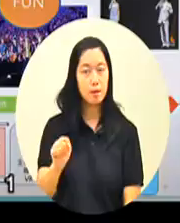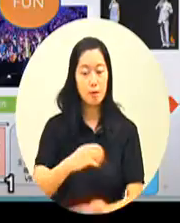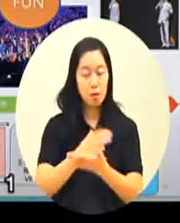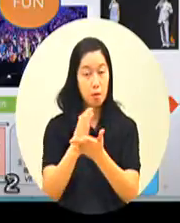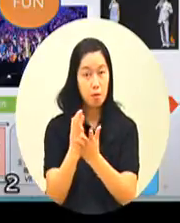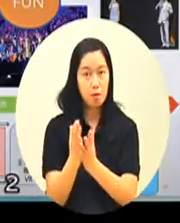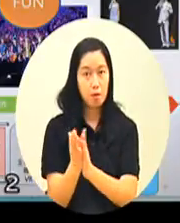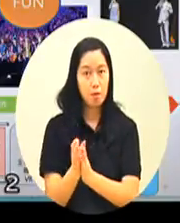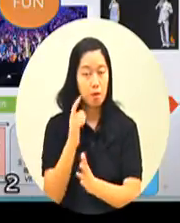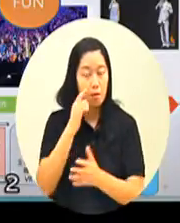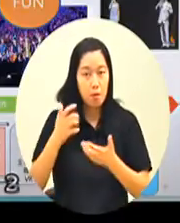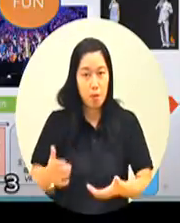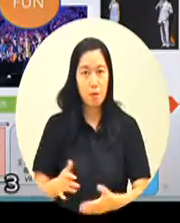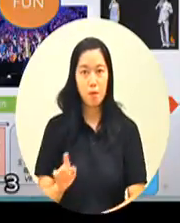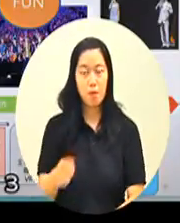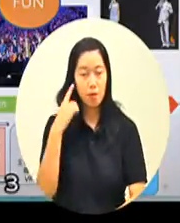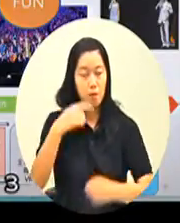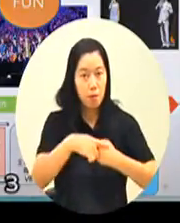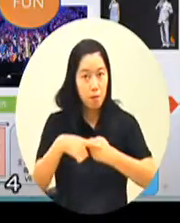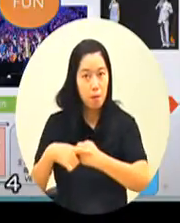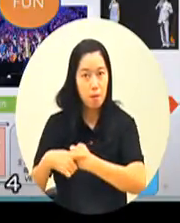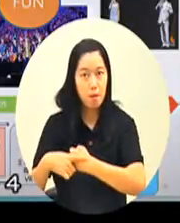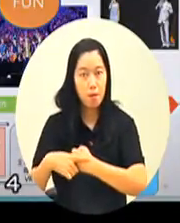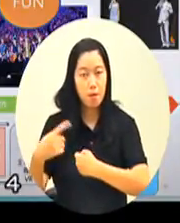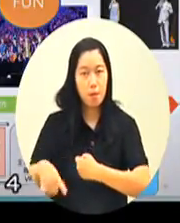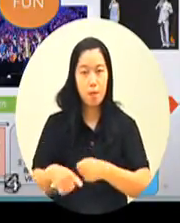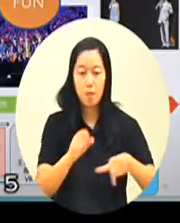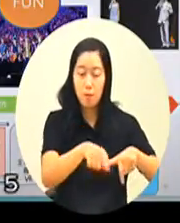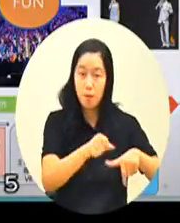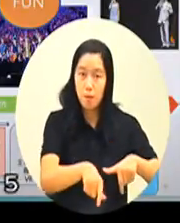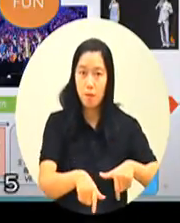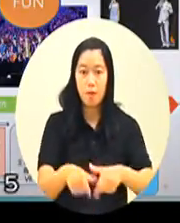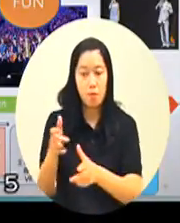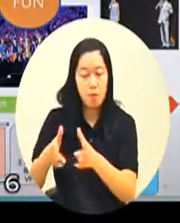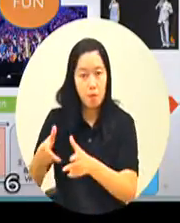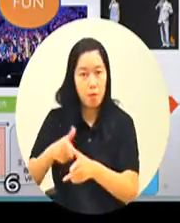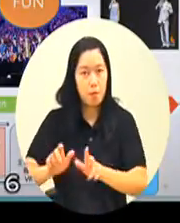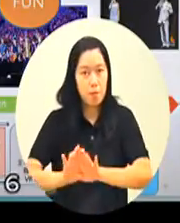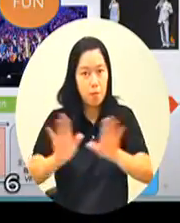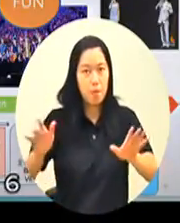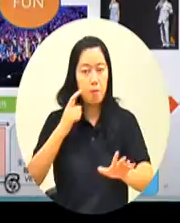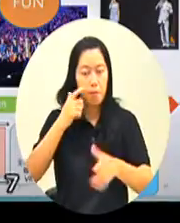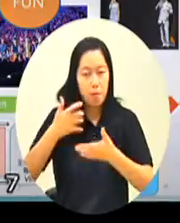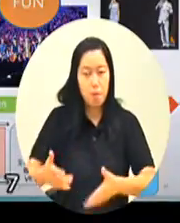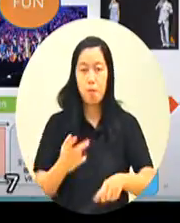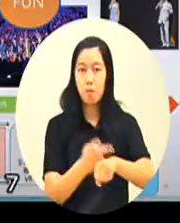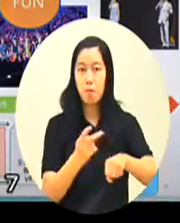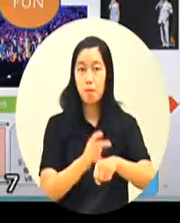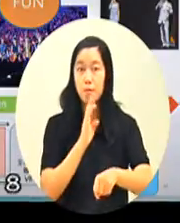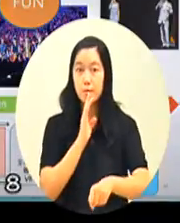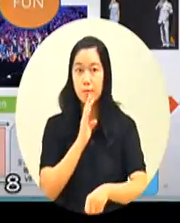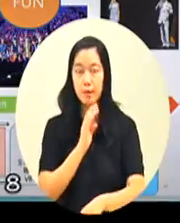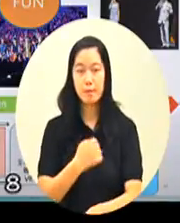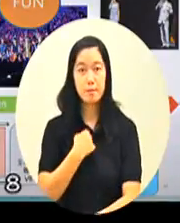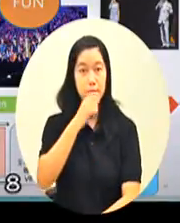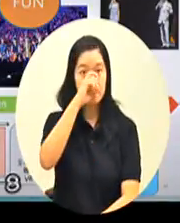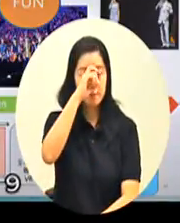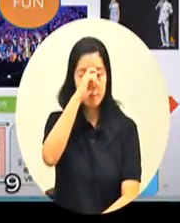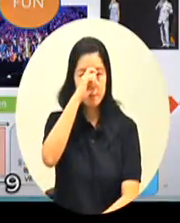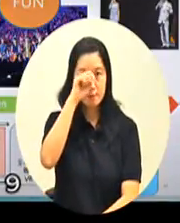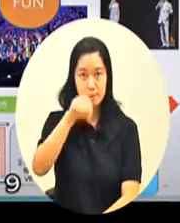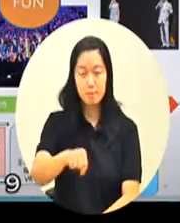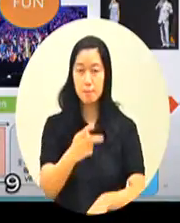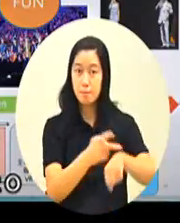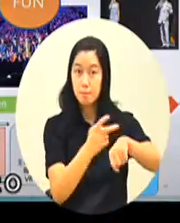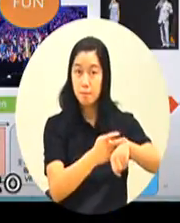等一些研究产业的发展会是一个重要的技术。那我们希望呢能够把这个技